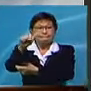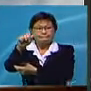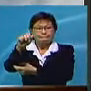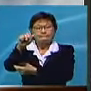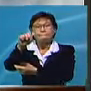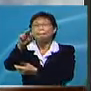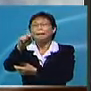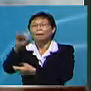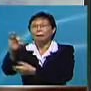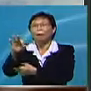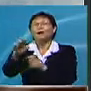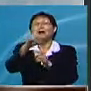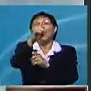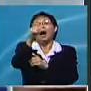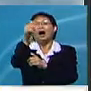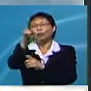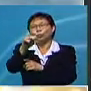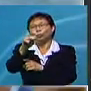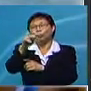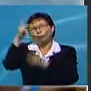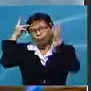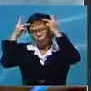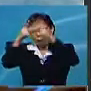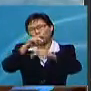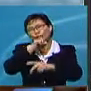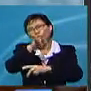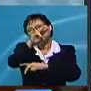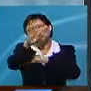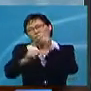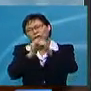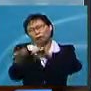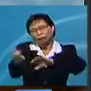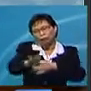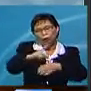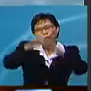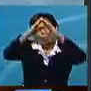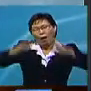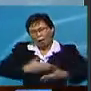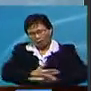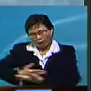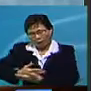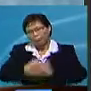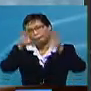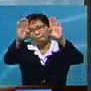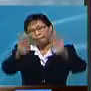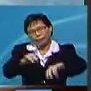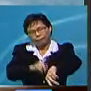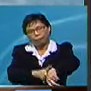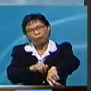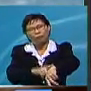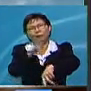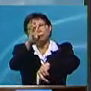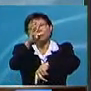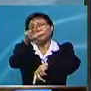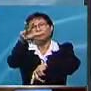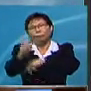Negeri Kuala Pahang allahyirham Abdul Manaf 74 tahun meninggal dunia di kediaman anaknya di Bandar Baru Bangi kira-kira jam